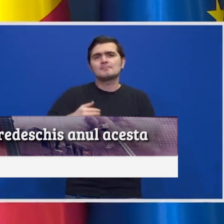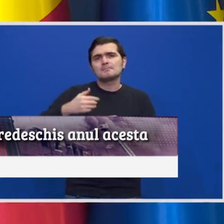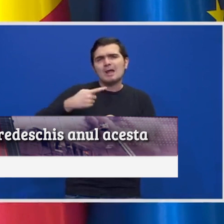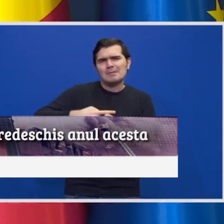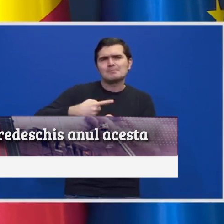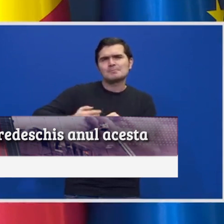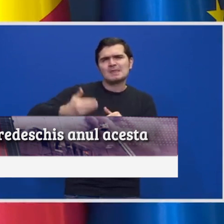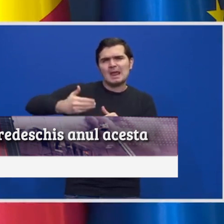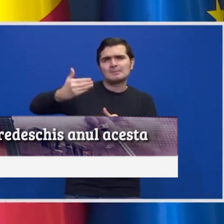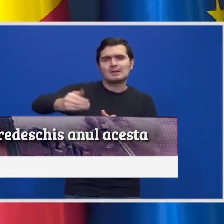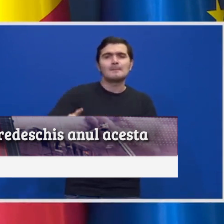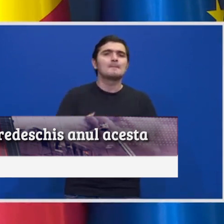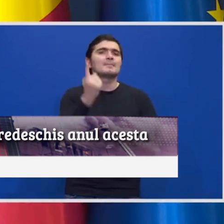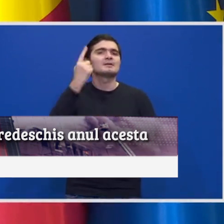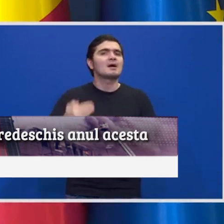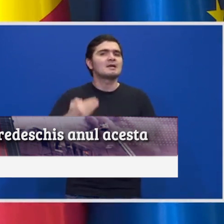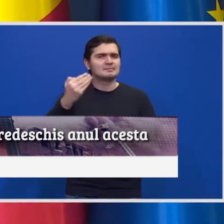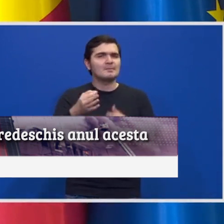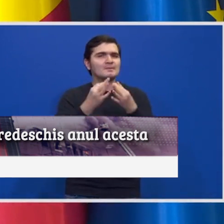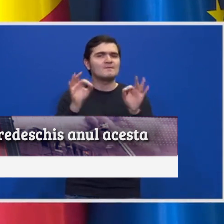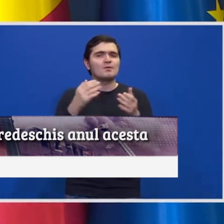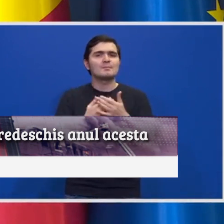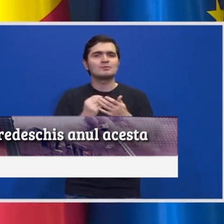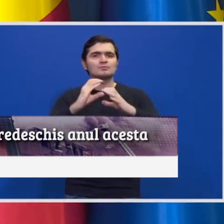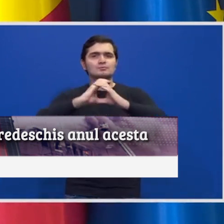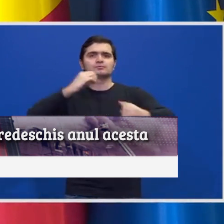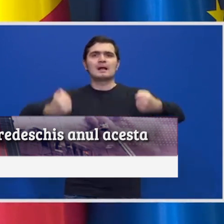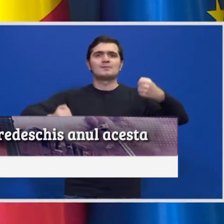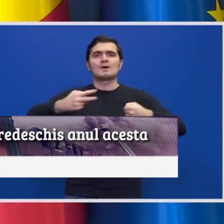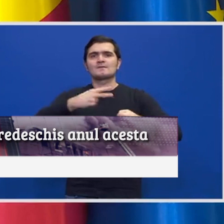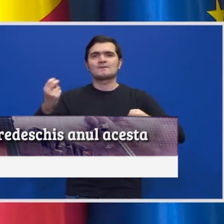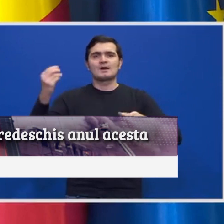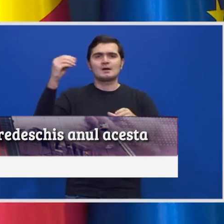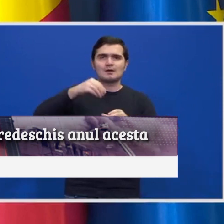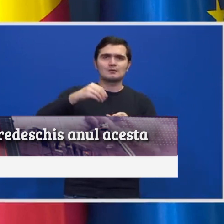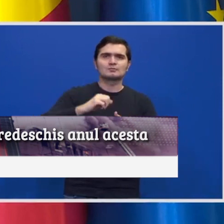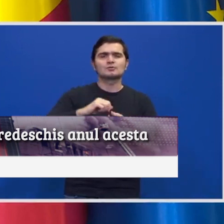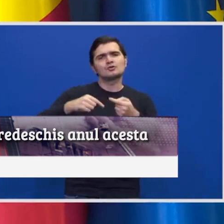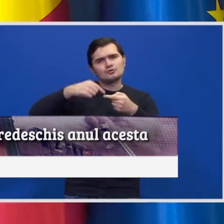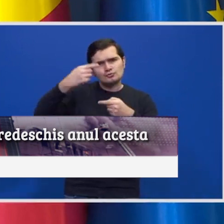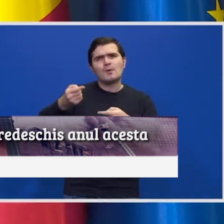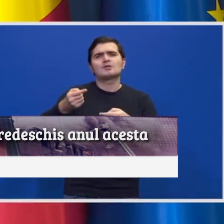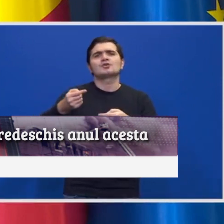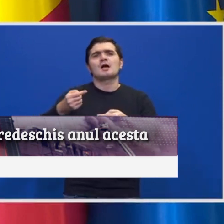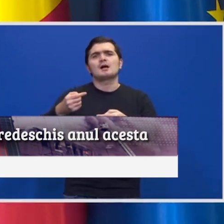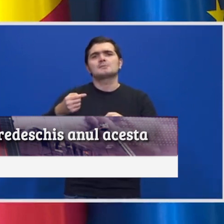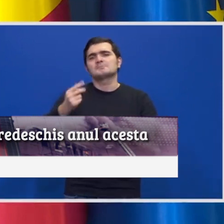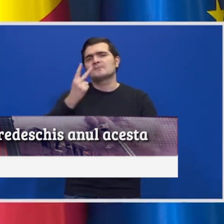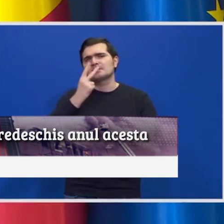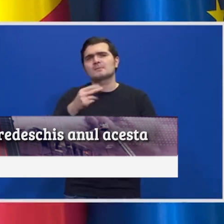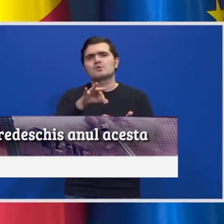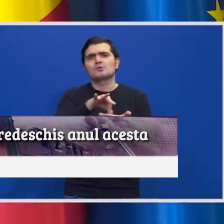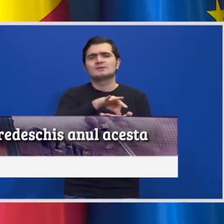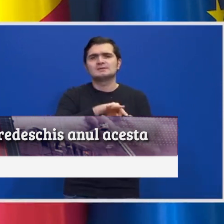etapă urmând să fie deschis pentru trecerea camioanelor fără încărcătură și a cisternelor cu combustibil și apoi în funcție de condițiile de